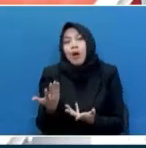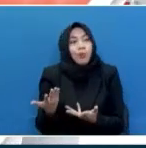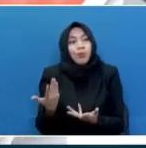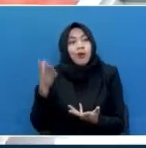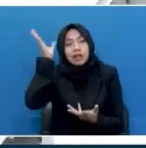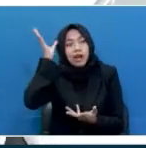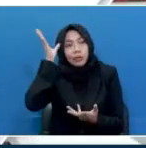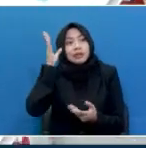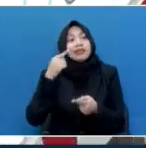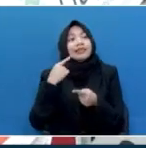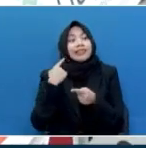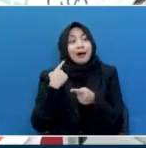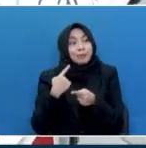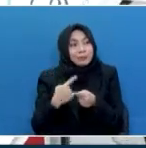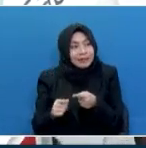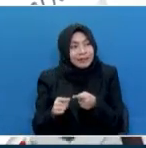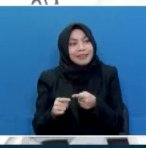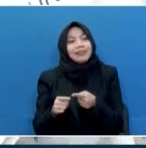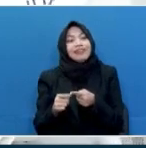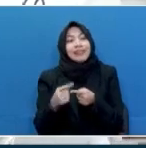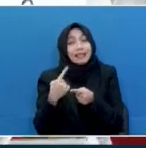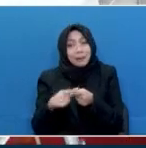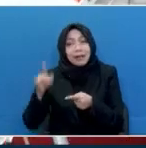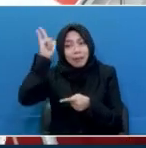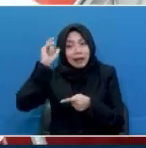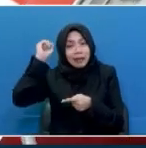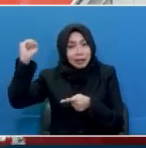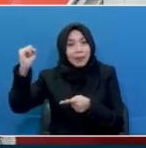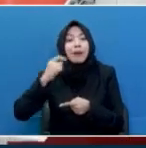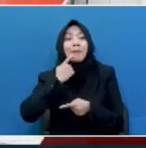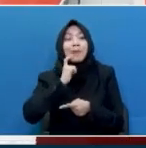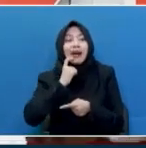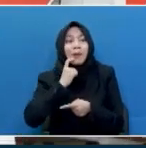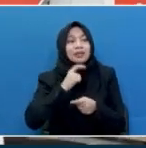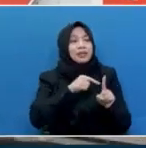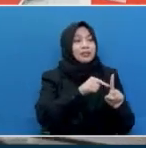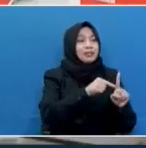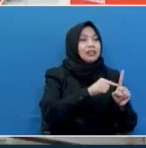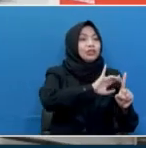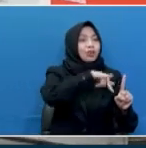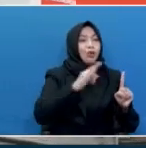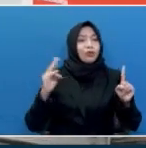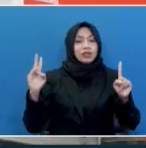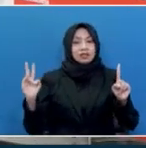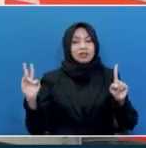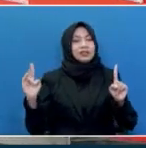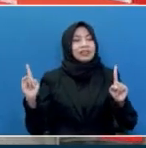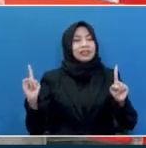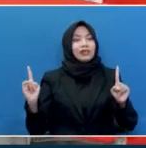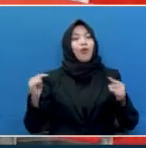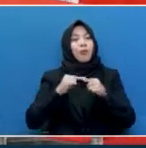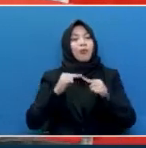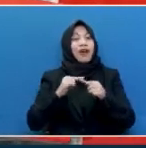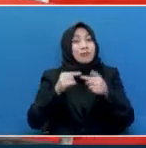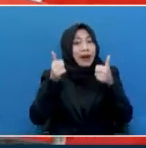yang kita bisa pahami hubungan antara PD perjuangan bu Megawati dengan Pak Jokowi saat ini tidak dalam kondisi yang baik-baik